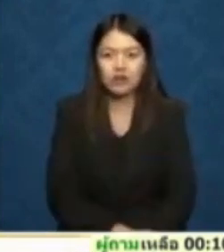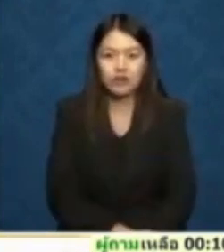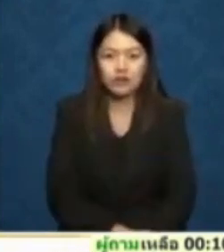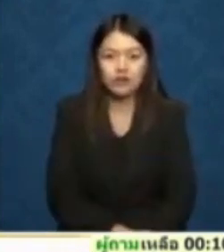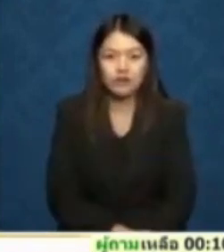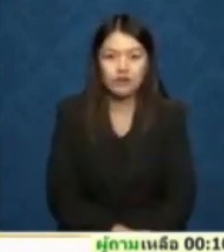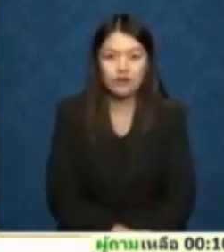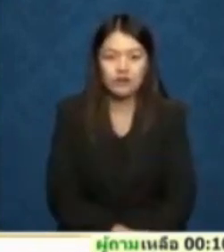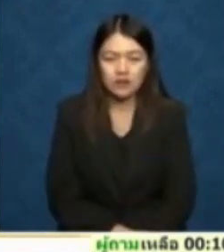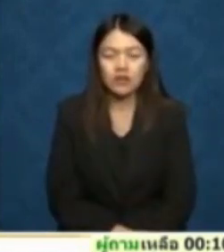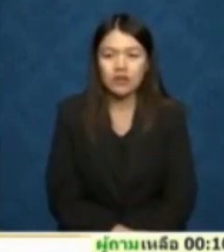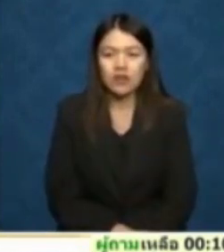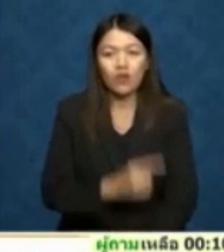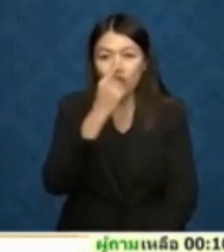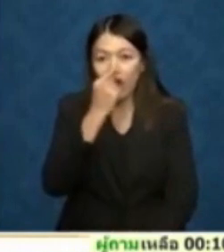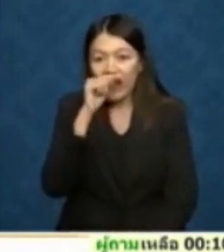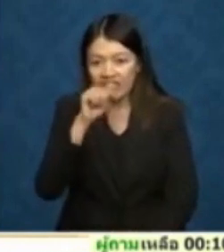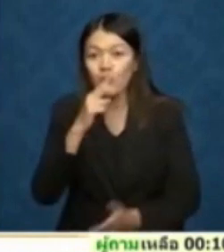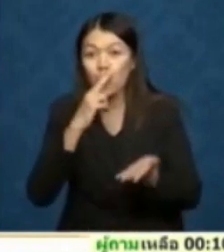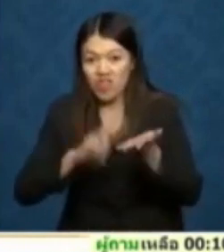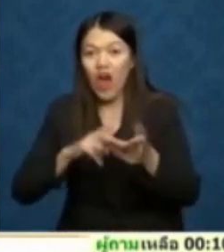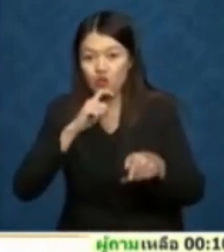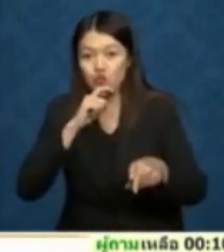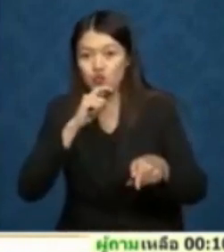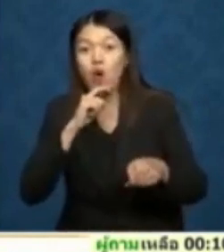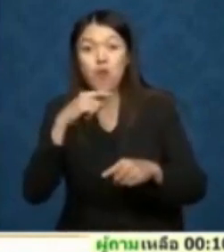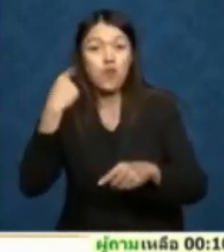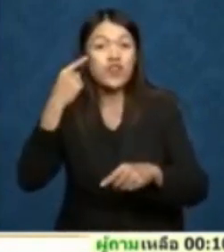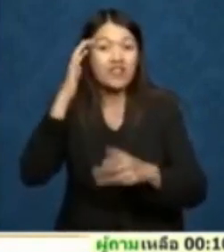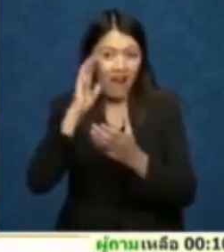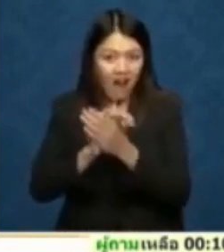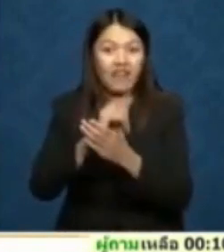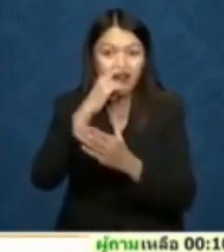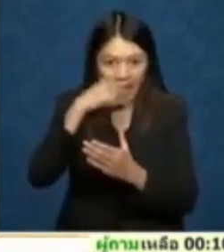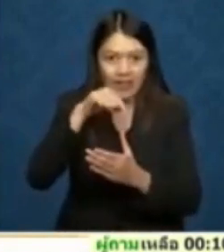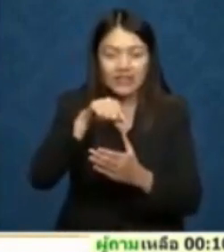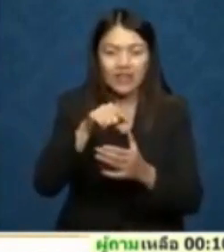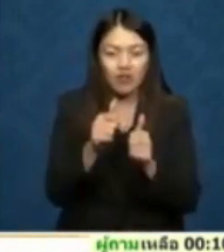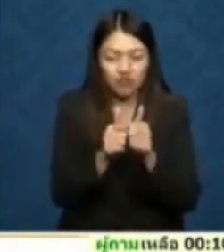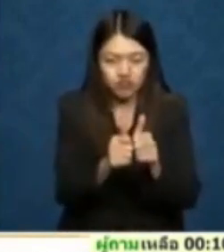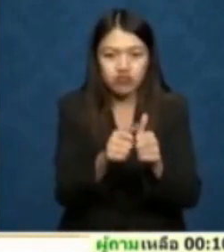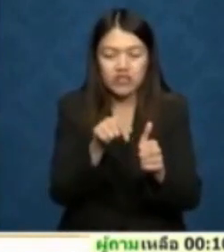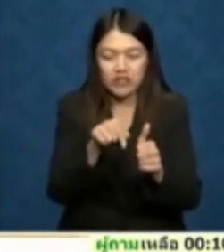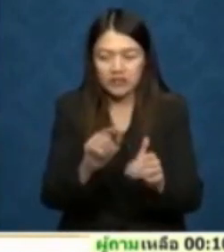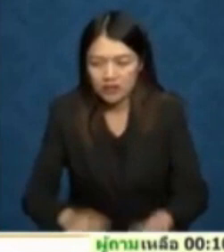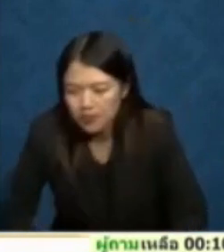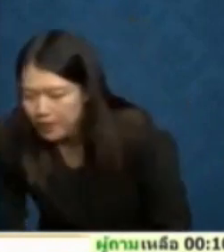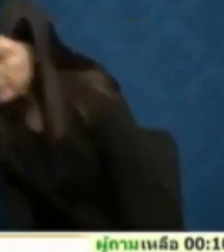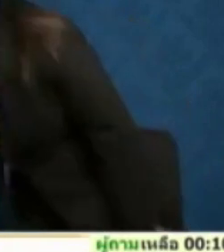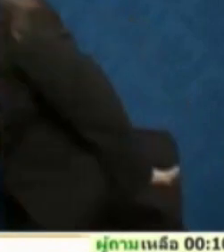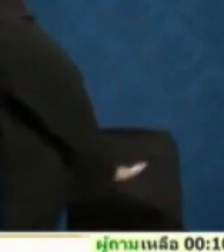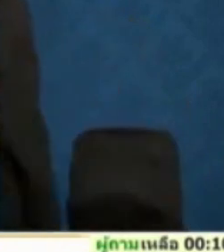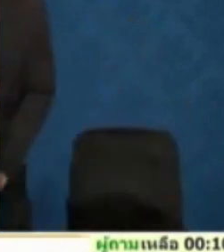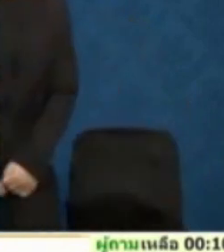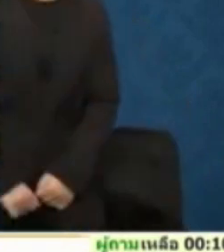นายเดวิดผู้ถือวีซ่าและภรรยาคนไทยเป็นกรรมการและอีกคนหนึ่งคือนายนิคมจ่าทองคำมีทุนจ